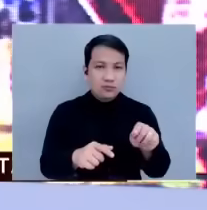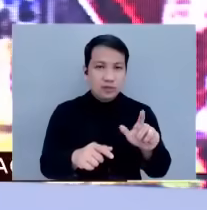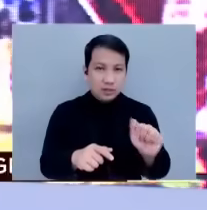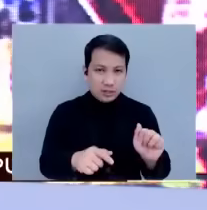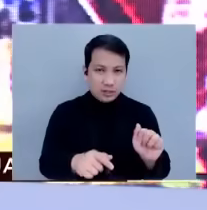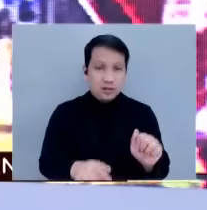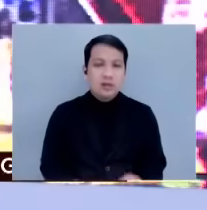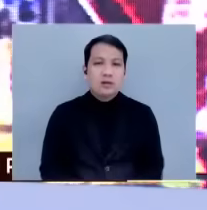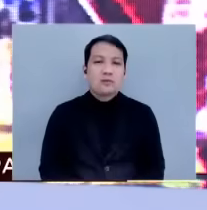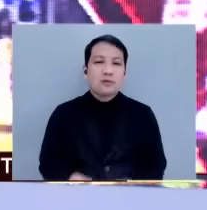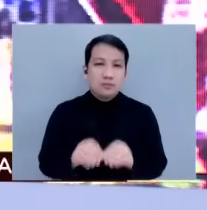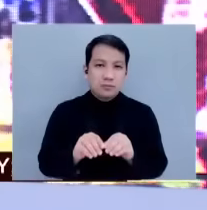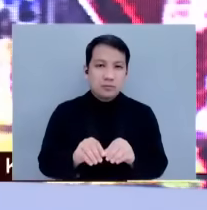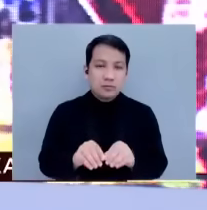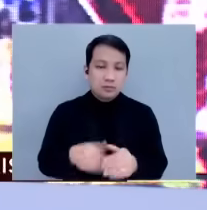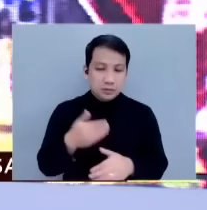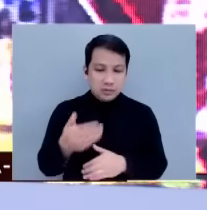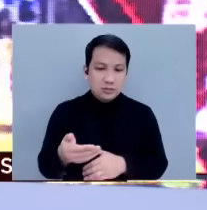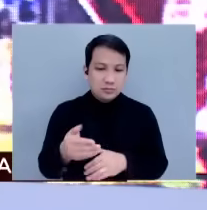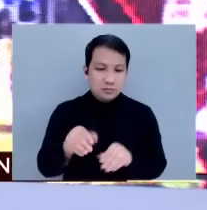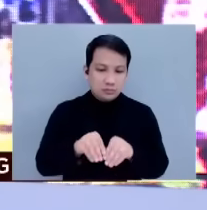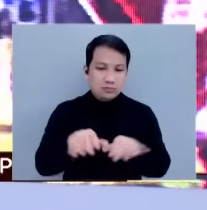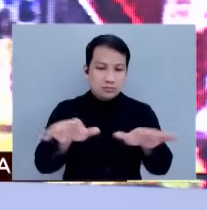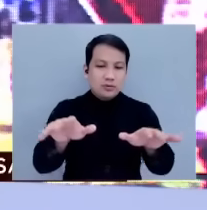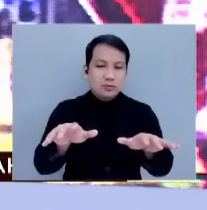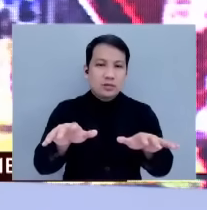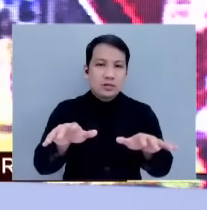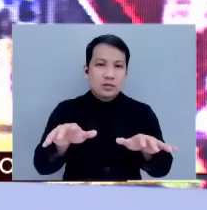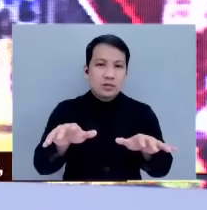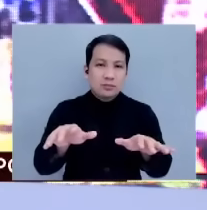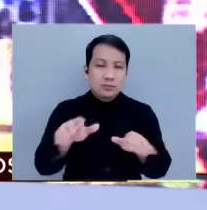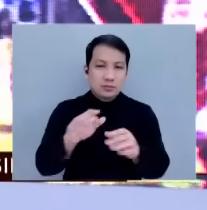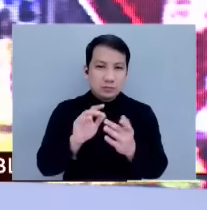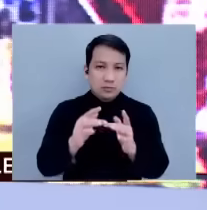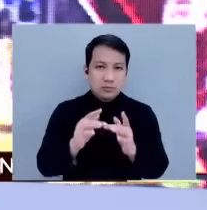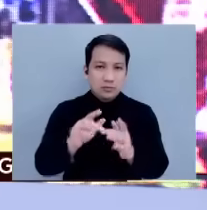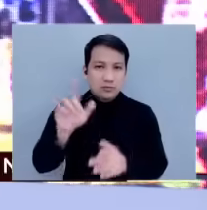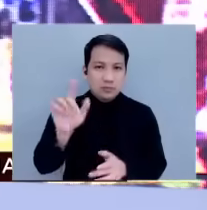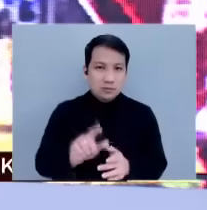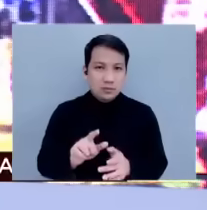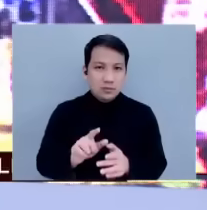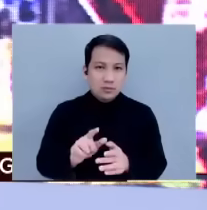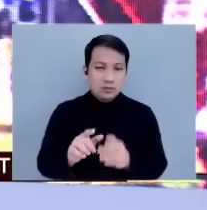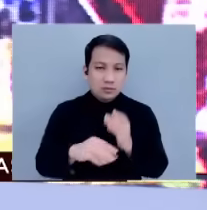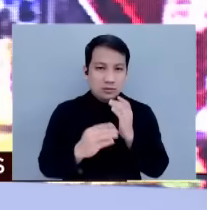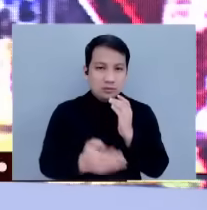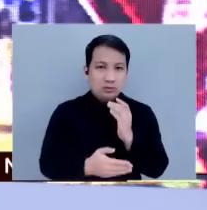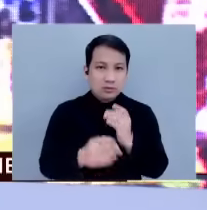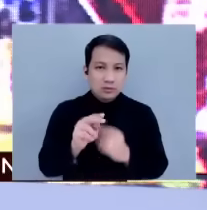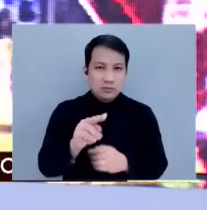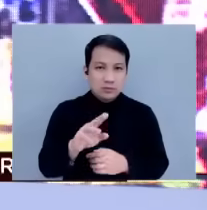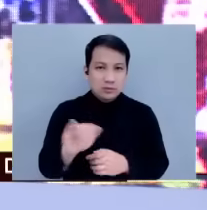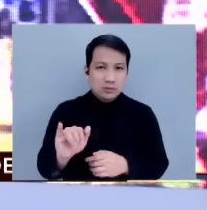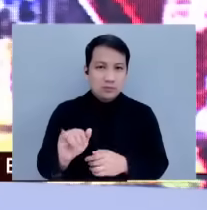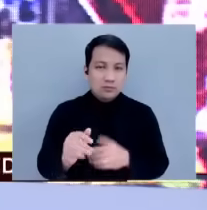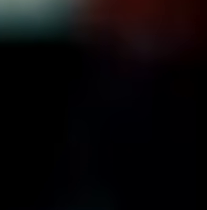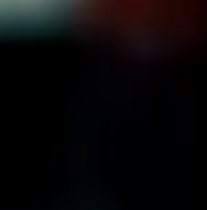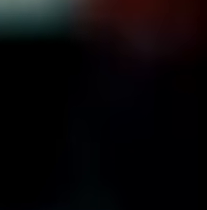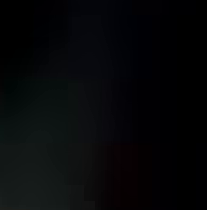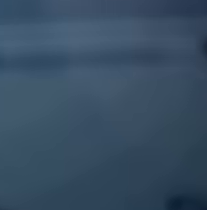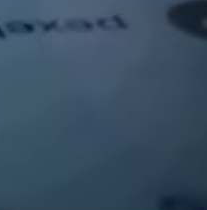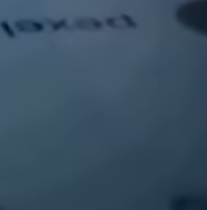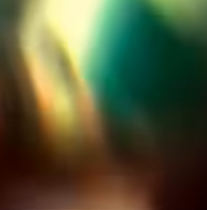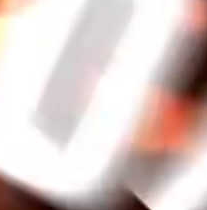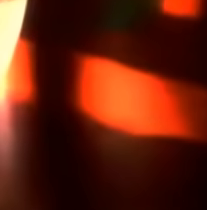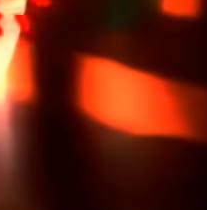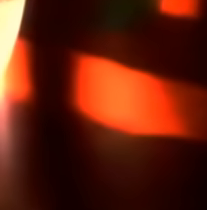Kumakalat online ang balibalitang bagsak presyong binibenta raw ang mga hindi nakukuhang bagahe sa NAIA. Totoo ba yan? I-fact check po natin yan.